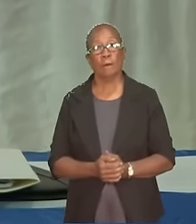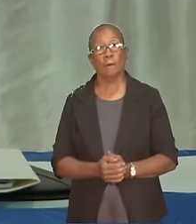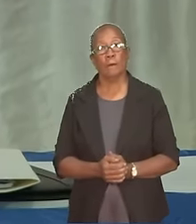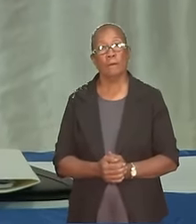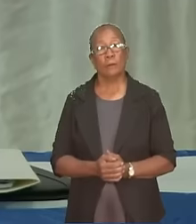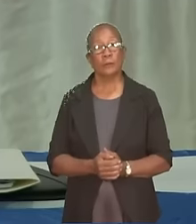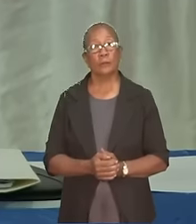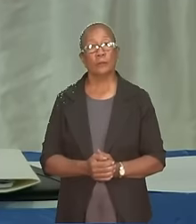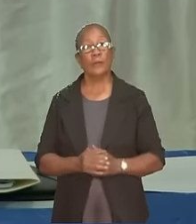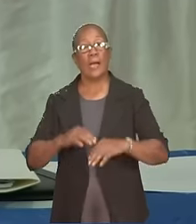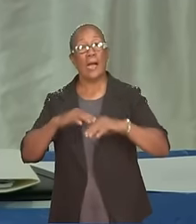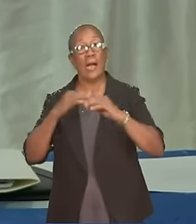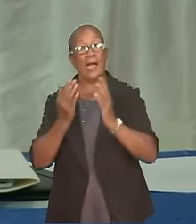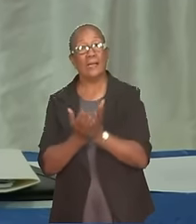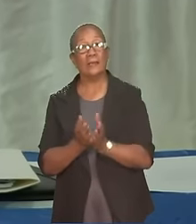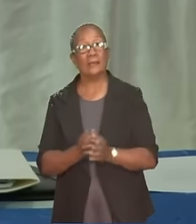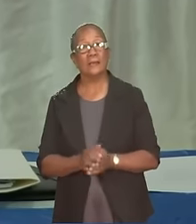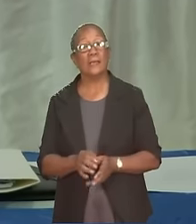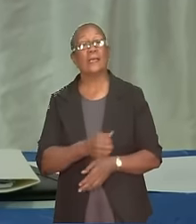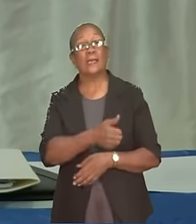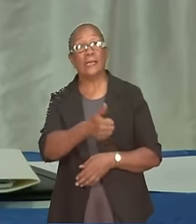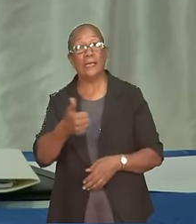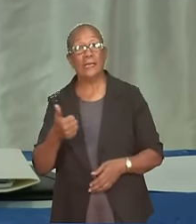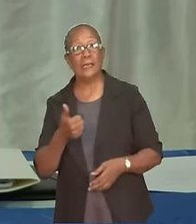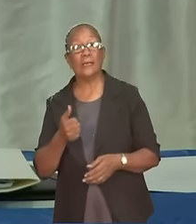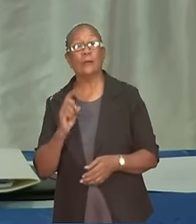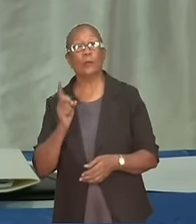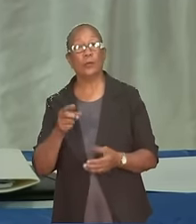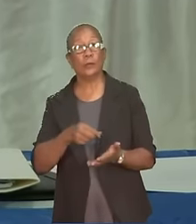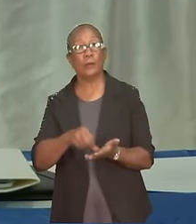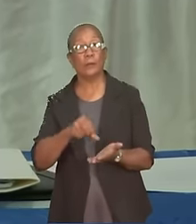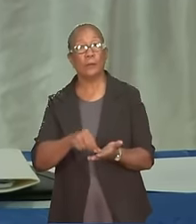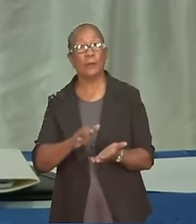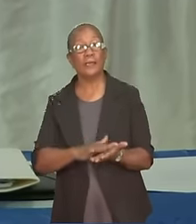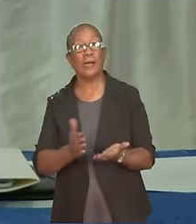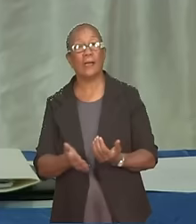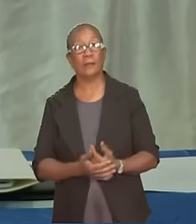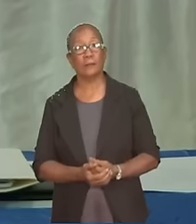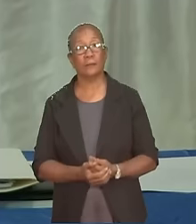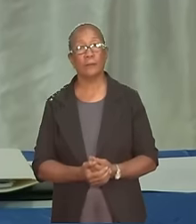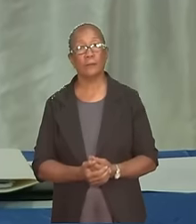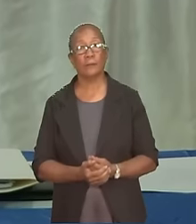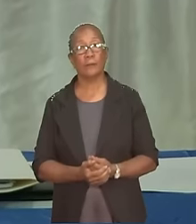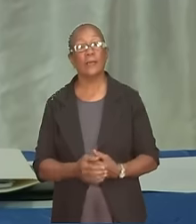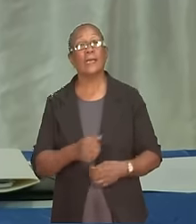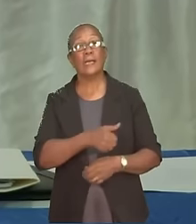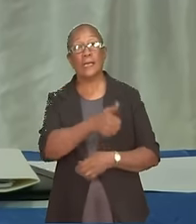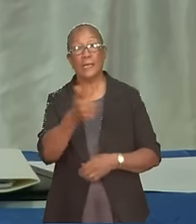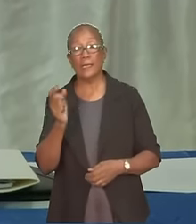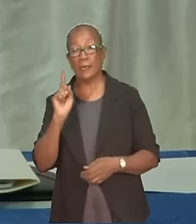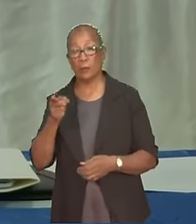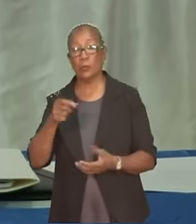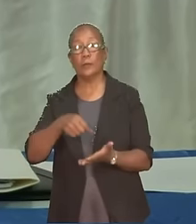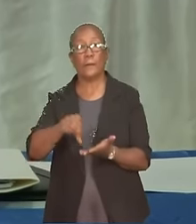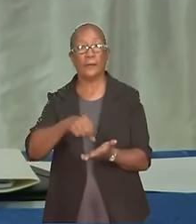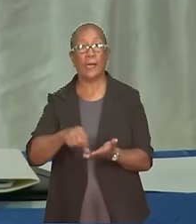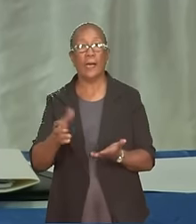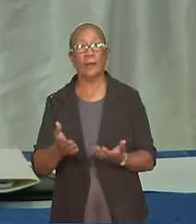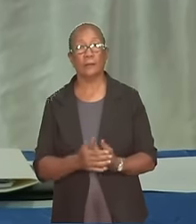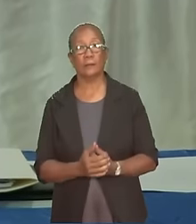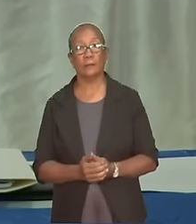Zo? Met alle onderbouw. Maar iedereen moet belasting betalen. En dat is het. Laten we eerst met de top beginnen. Iedereen moet gaan betalen.